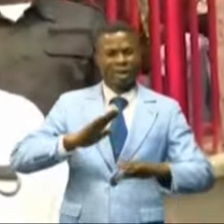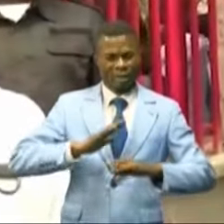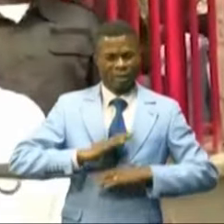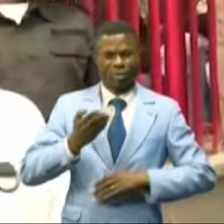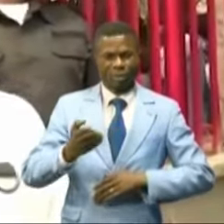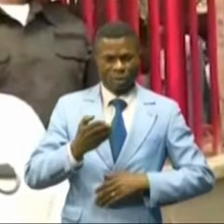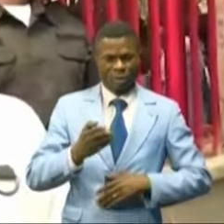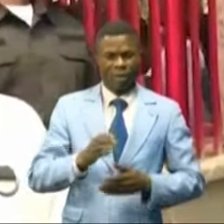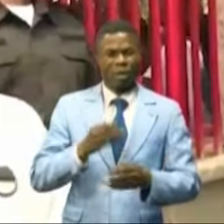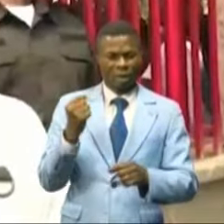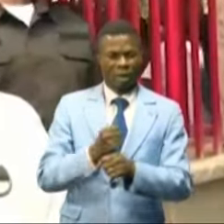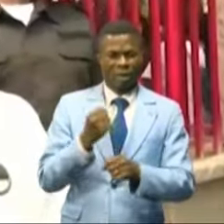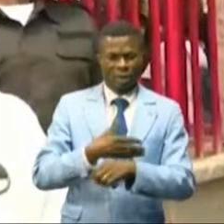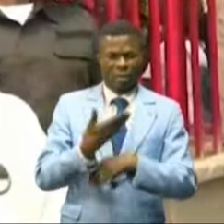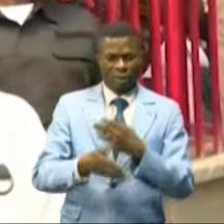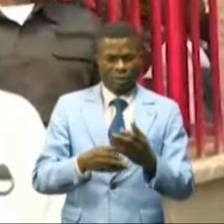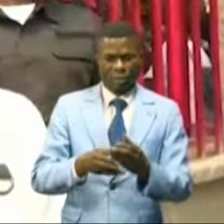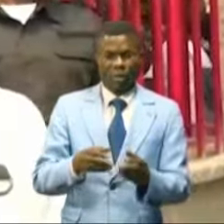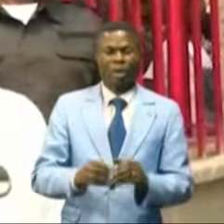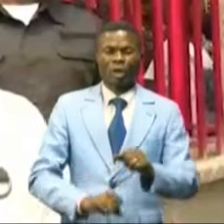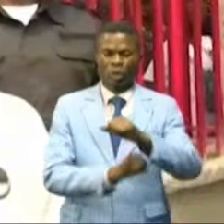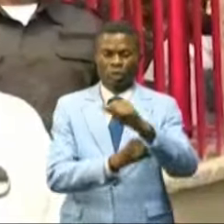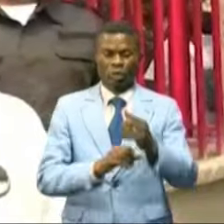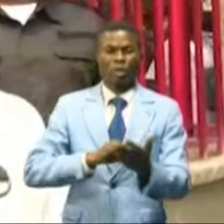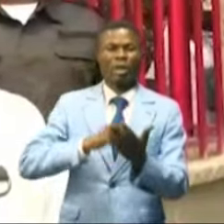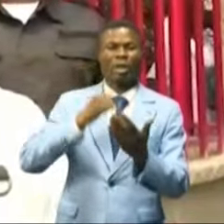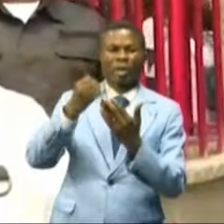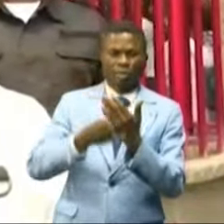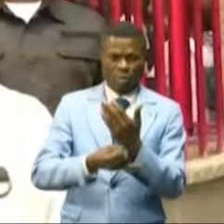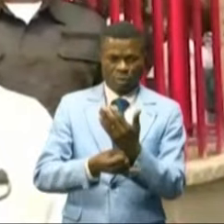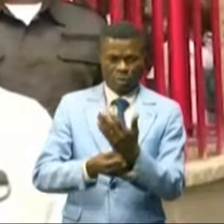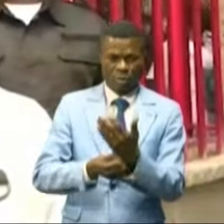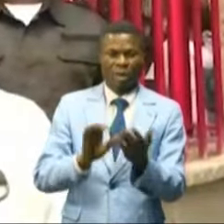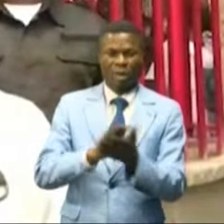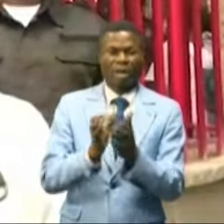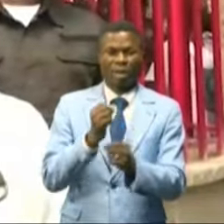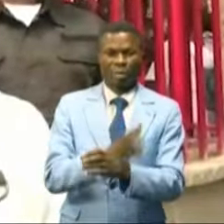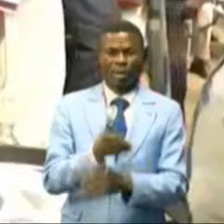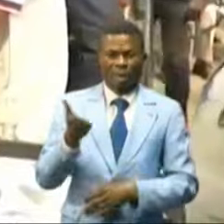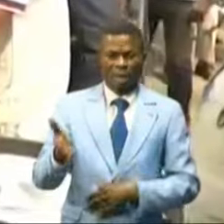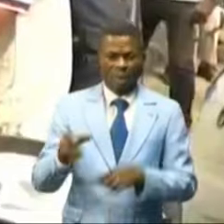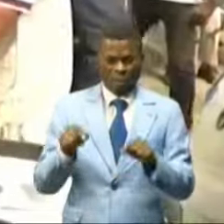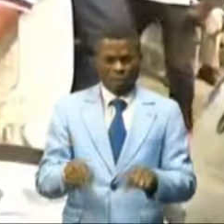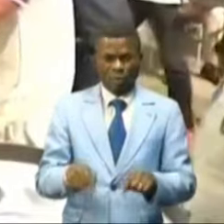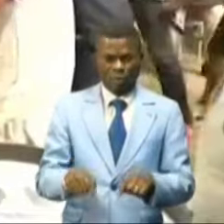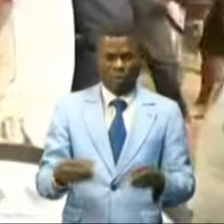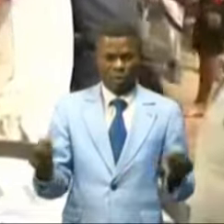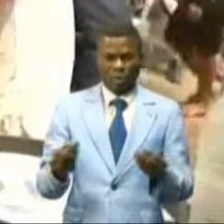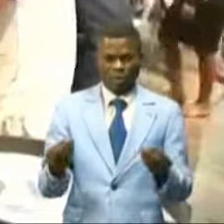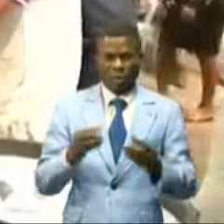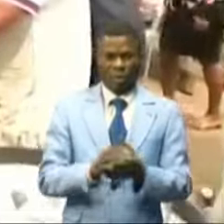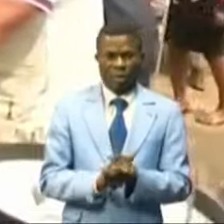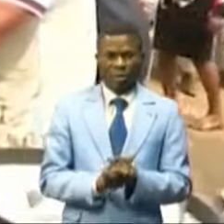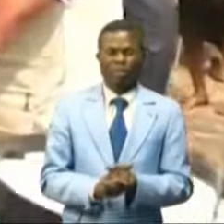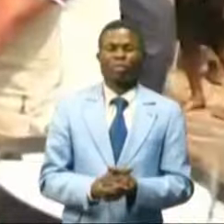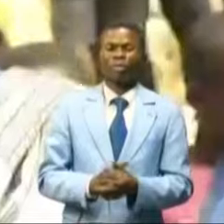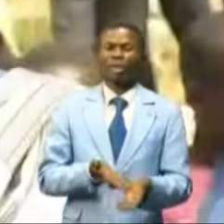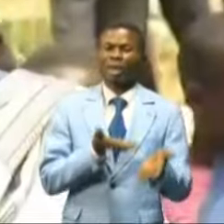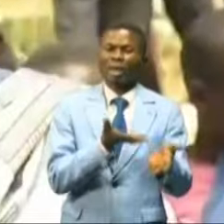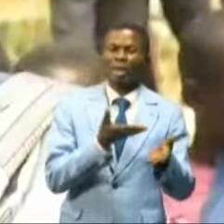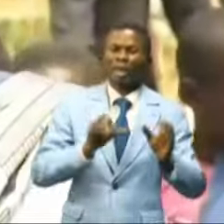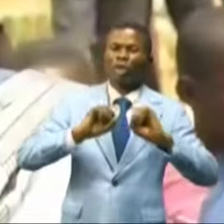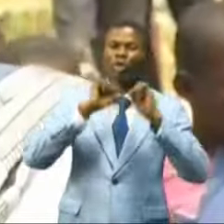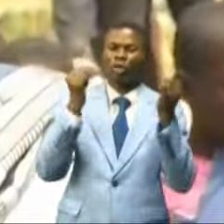c'est la réalisation, c'est la matérialisation d'un projet qui vient de se concrétiser aujourd'hui. Cette action hautement sociale a réjoui